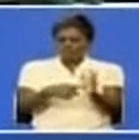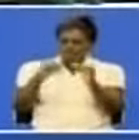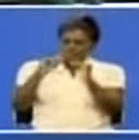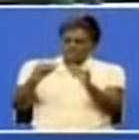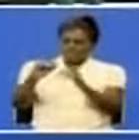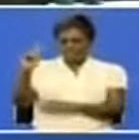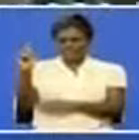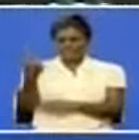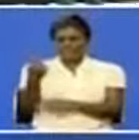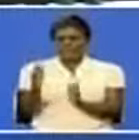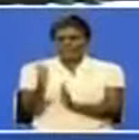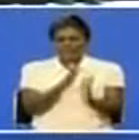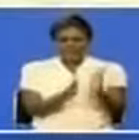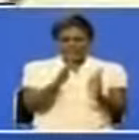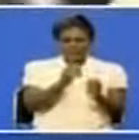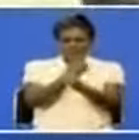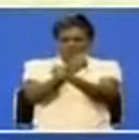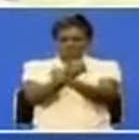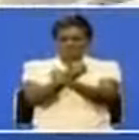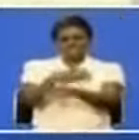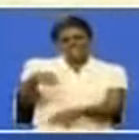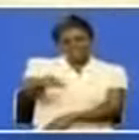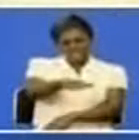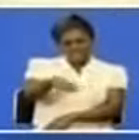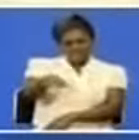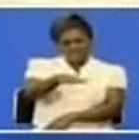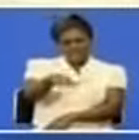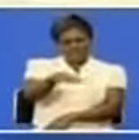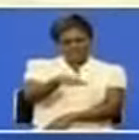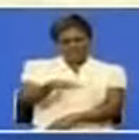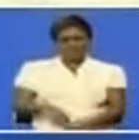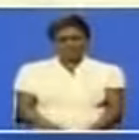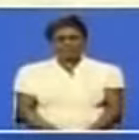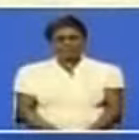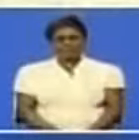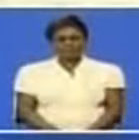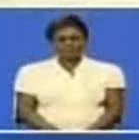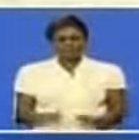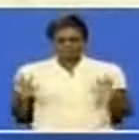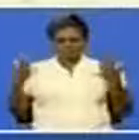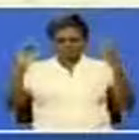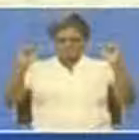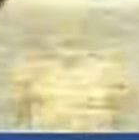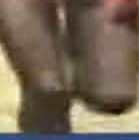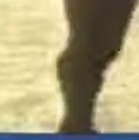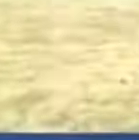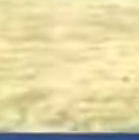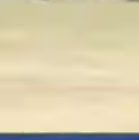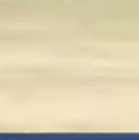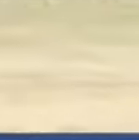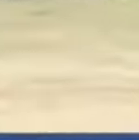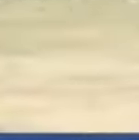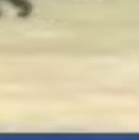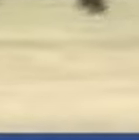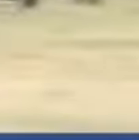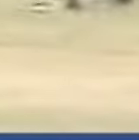Kenya kuhusu muhimu wa kulinda mazingira. One of the people who have made this event possible, you know, in such an event you need sponsors.